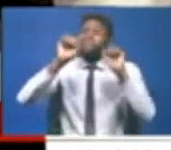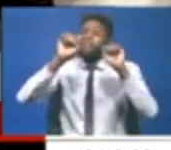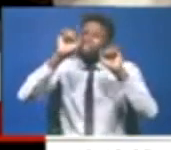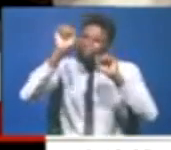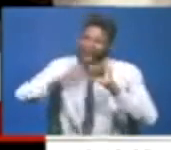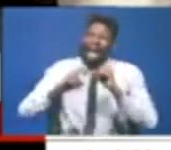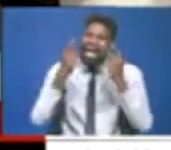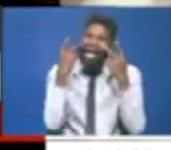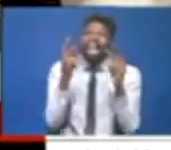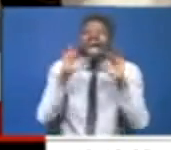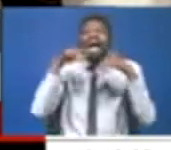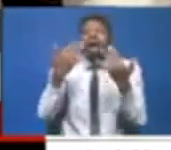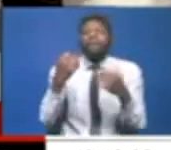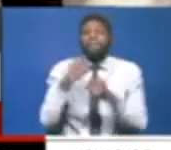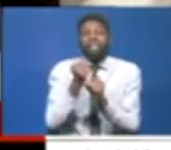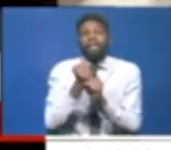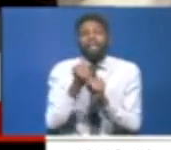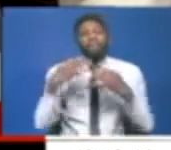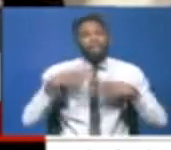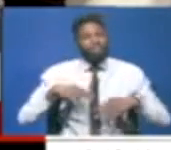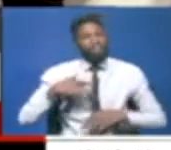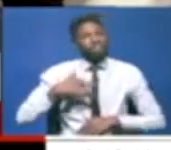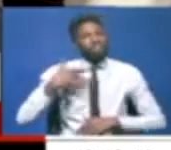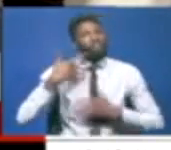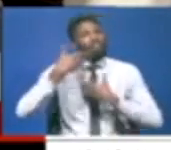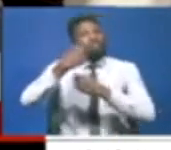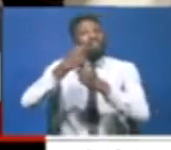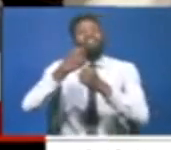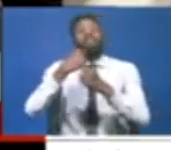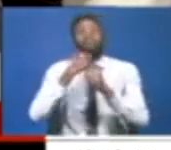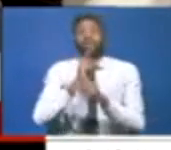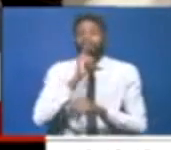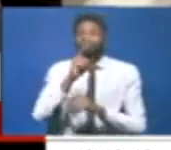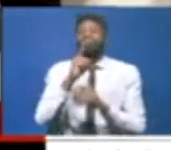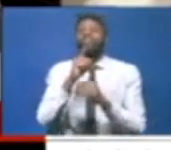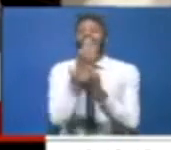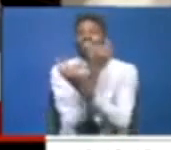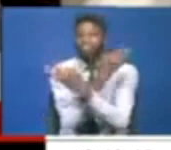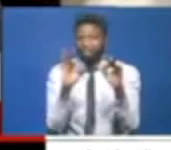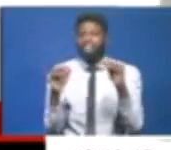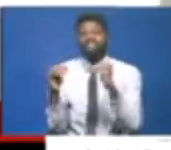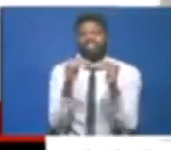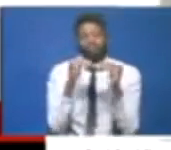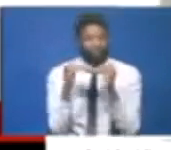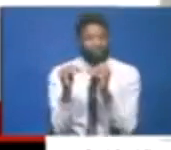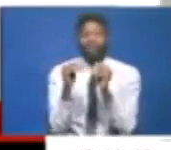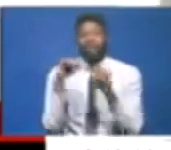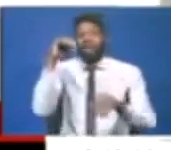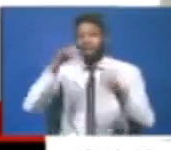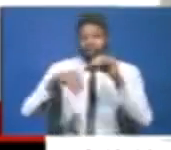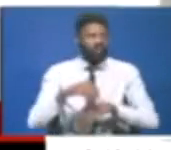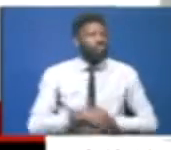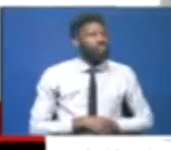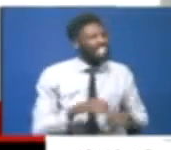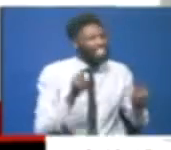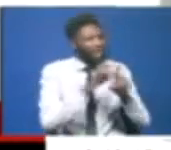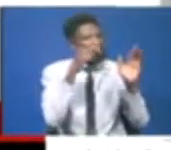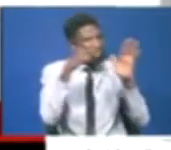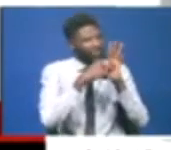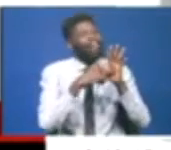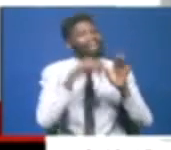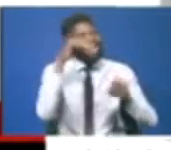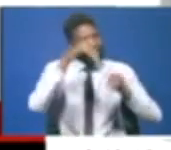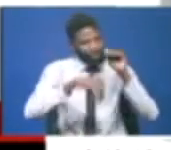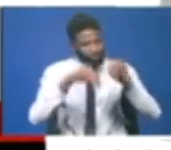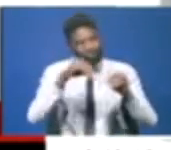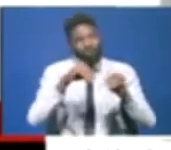kwamba uchaguzi utakuwa huru na wenye haki. Tukisalia kusenda tuna maandalizi ya uchaguzi, Alenga, pengine zungumzia kuhusiana na hii wapo, manake